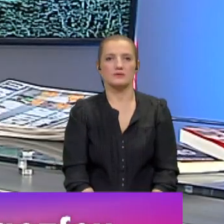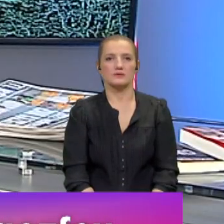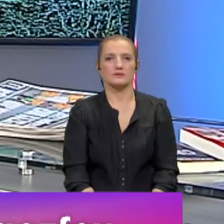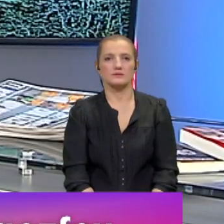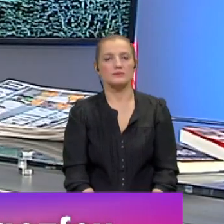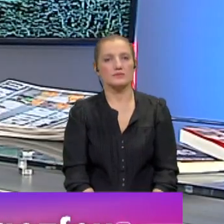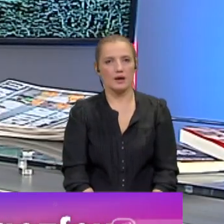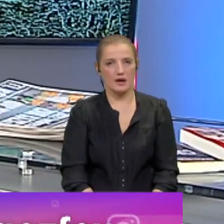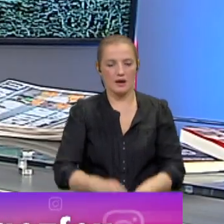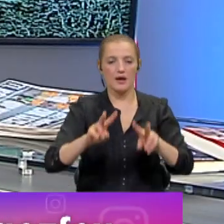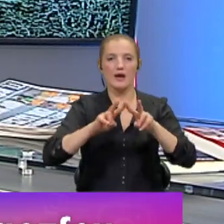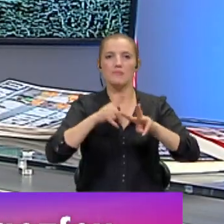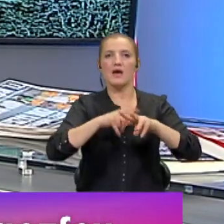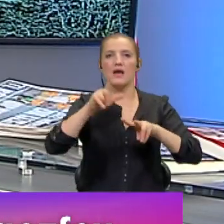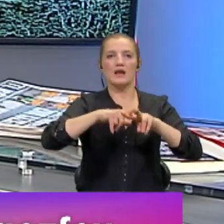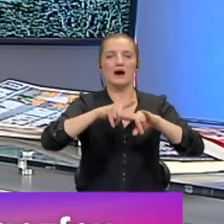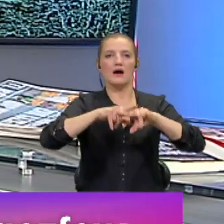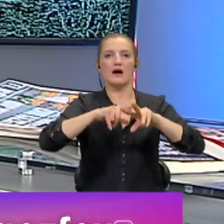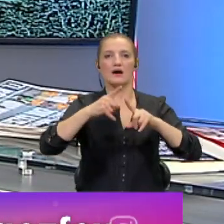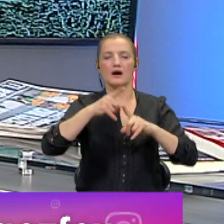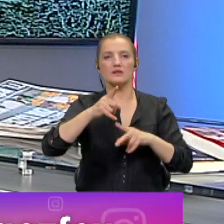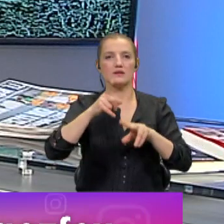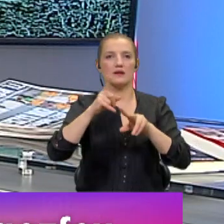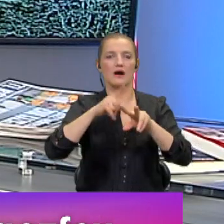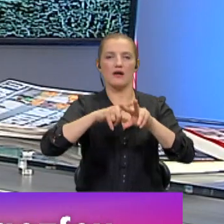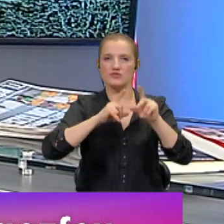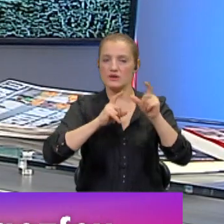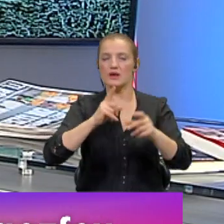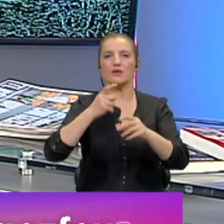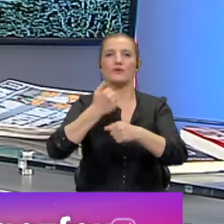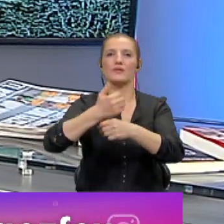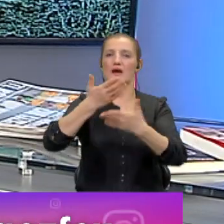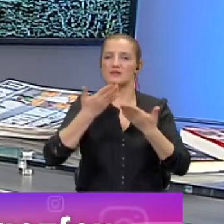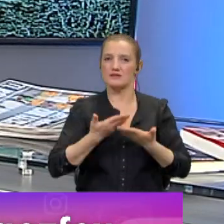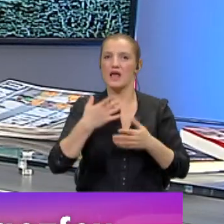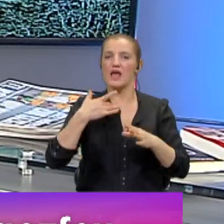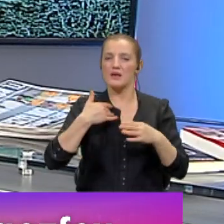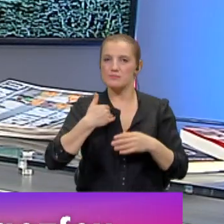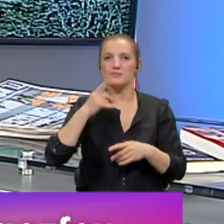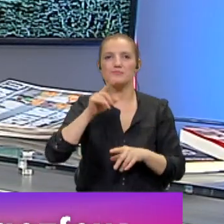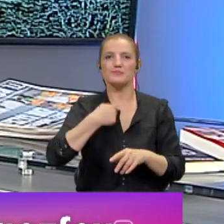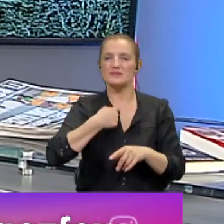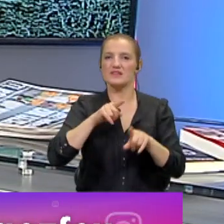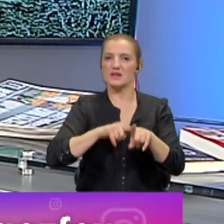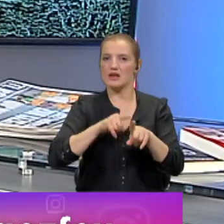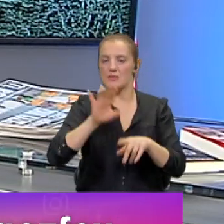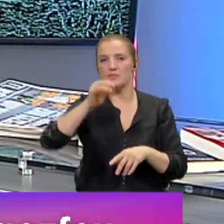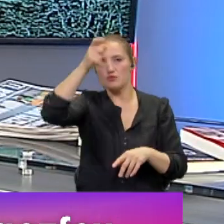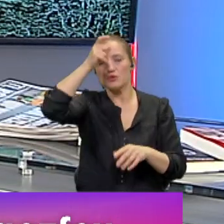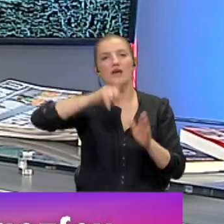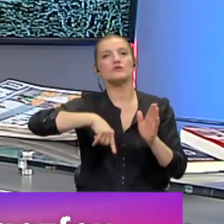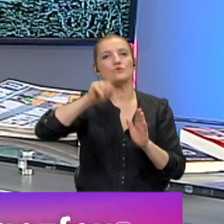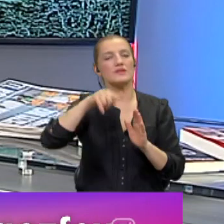bak Melahat Avcı Yalçıner Günaydın Hem bizi takip almış ev Türkiye'nin gündemini takip almış